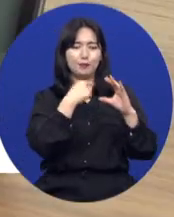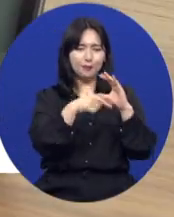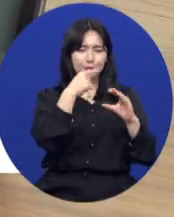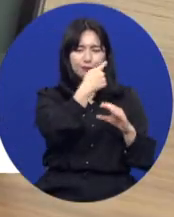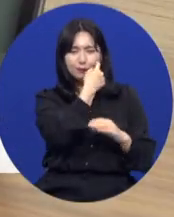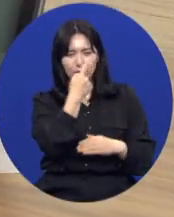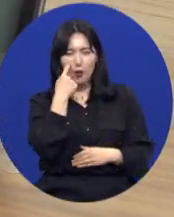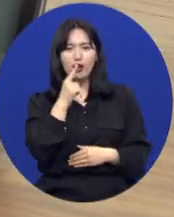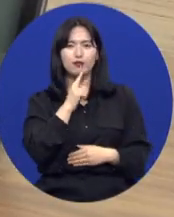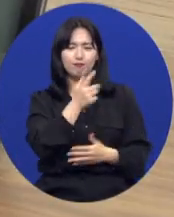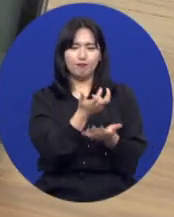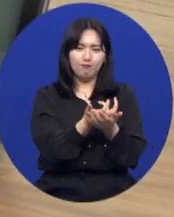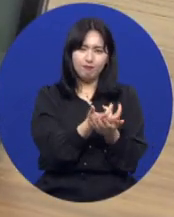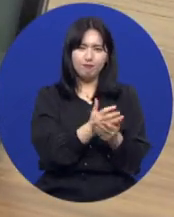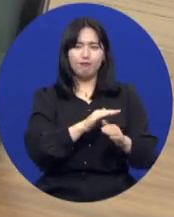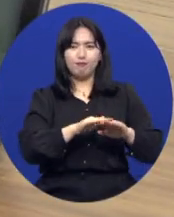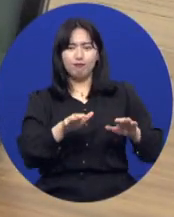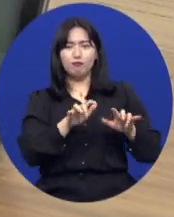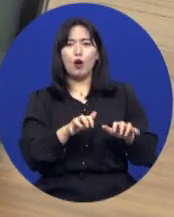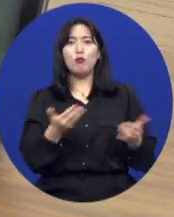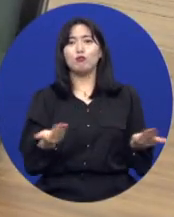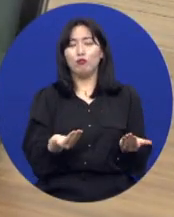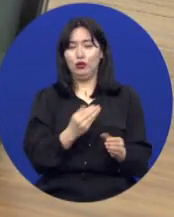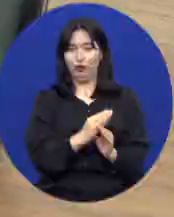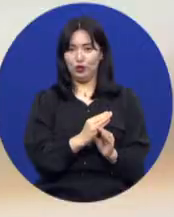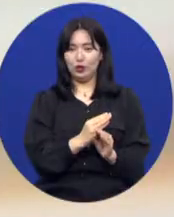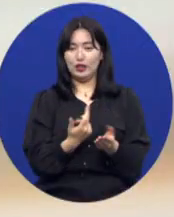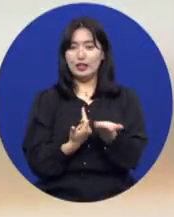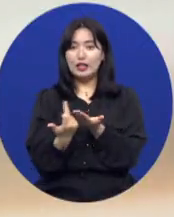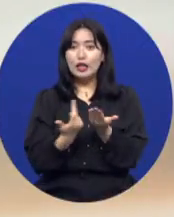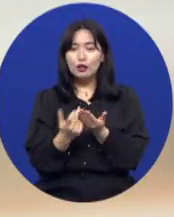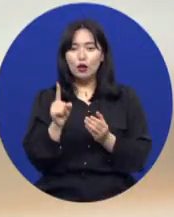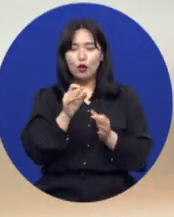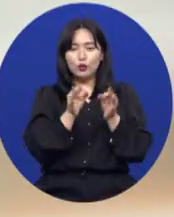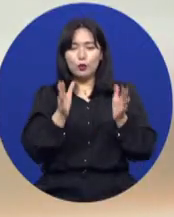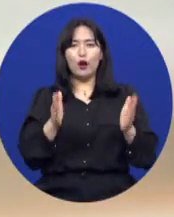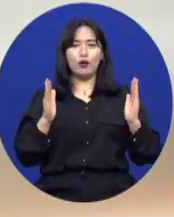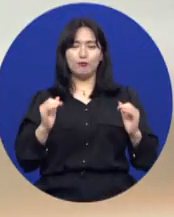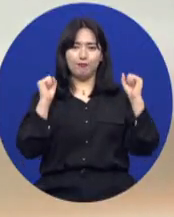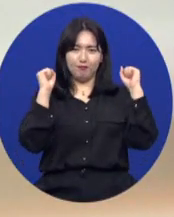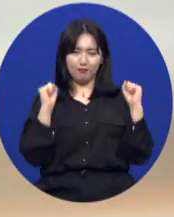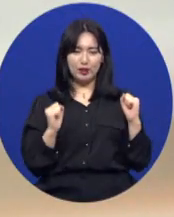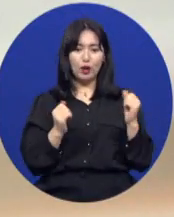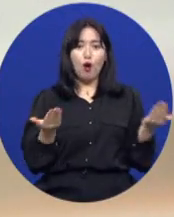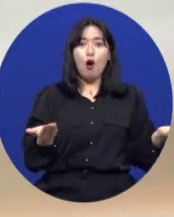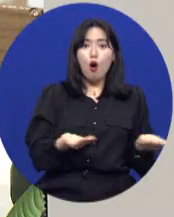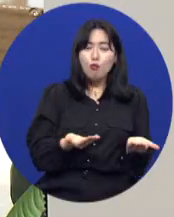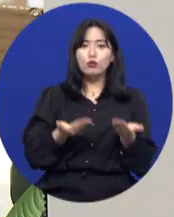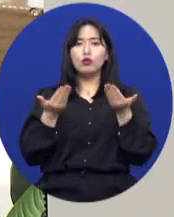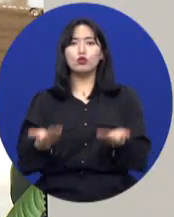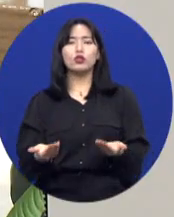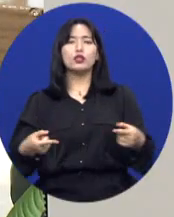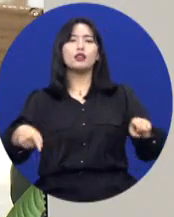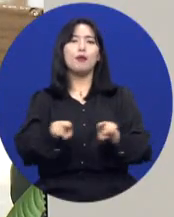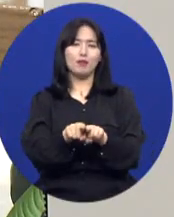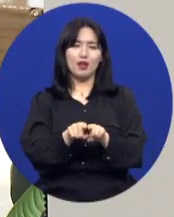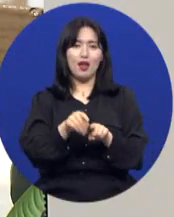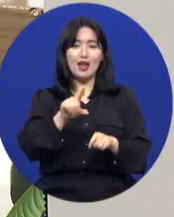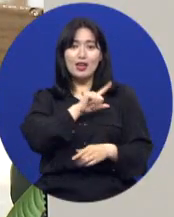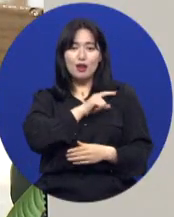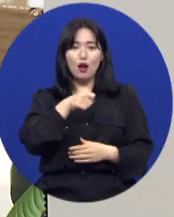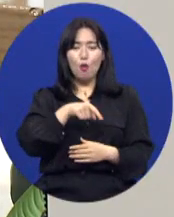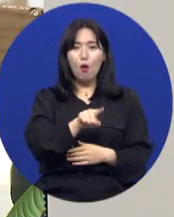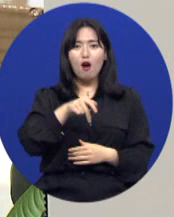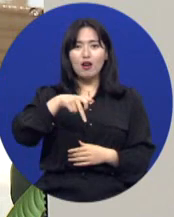만들며 업무 레 처리합니다 제주에서 일정기간 머물면서 업무와 휴식을 병행하는 워 케이 션을 하고